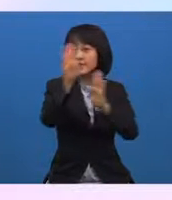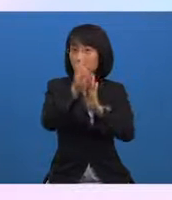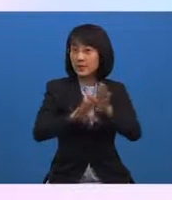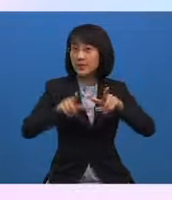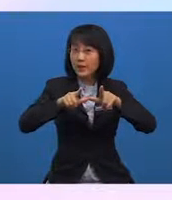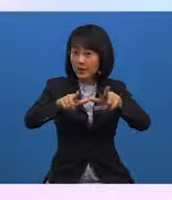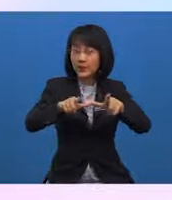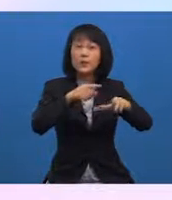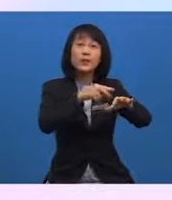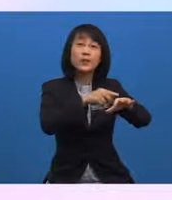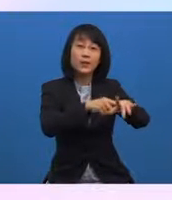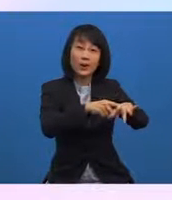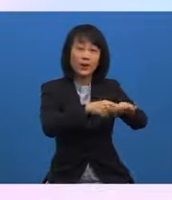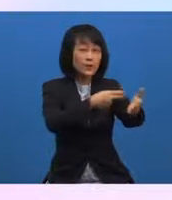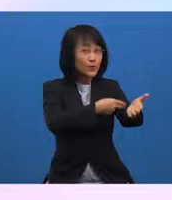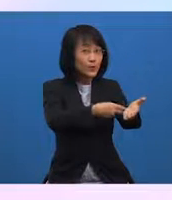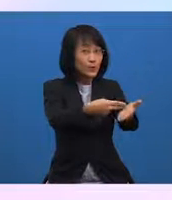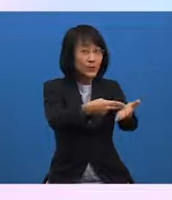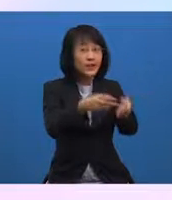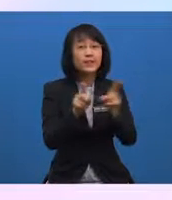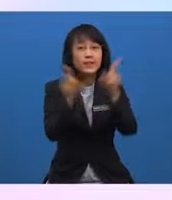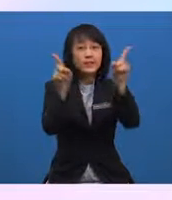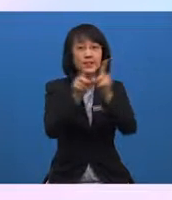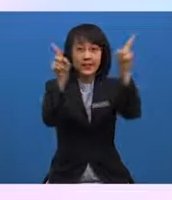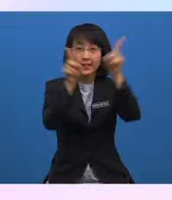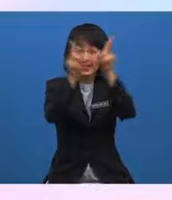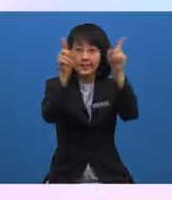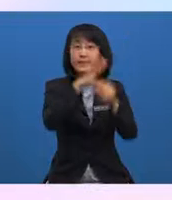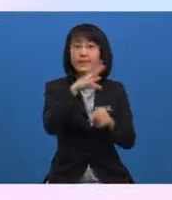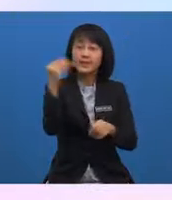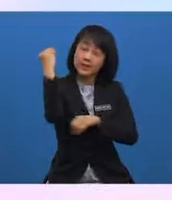daun urat jejala dan akar tunjang.